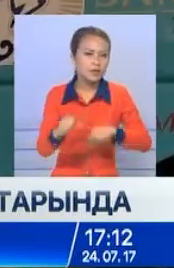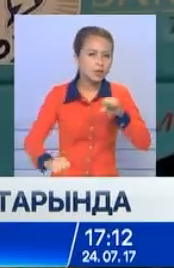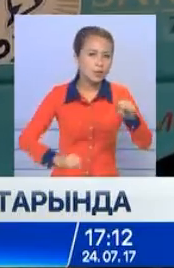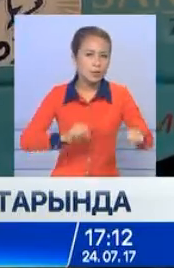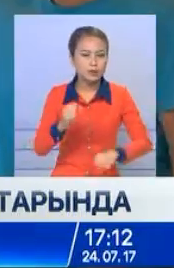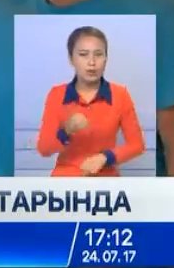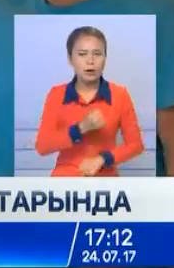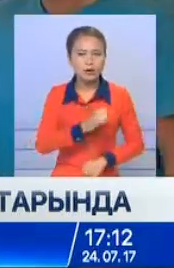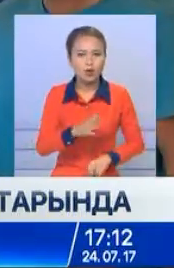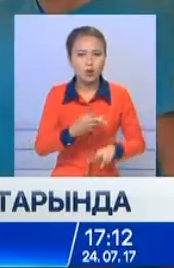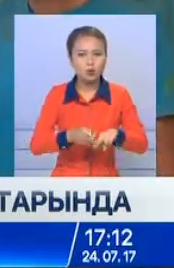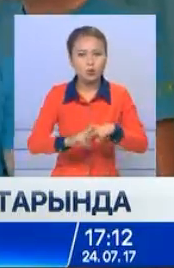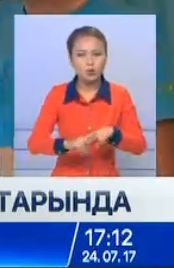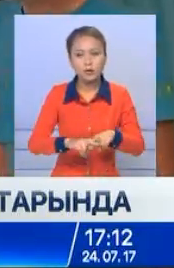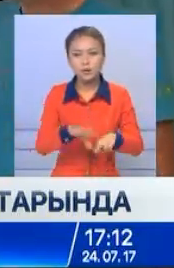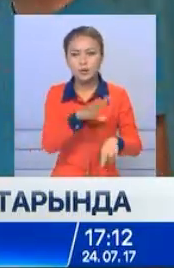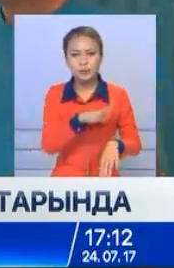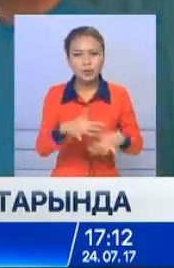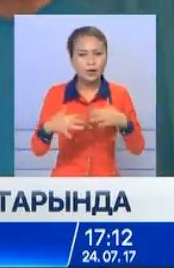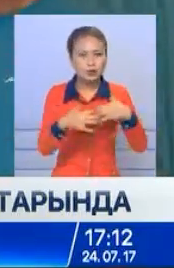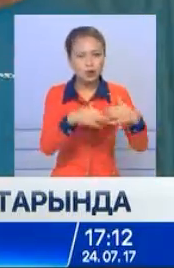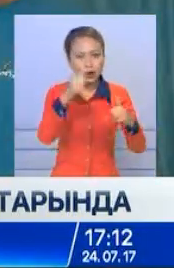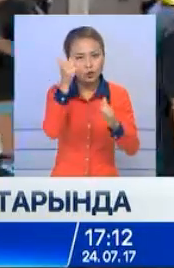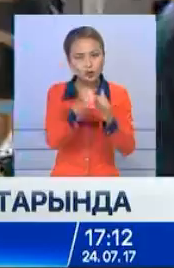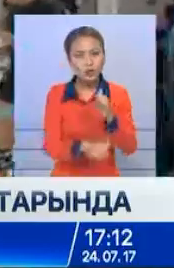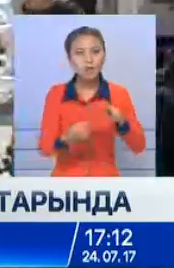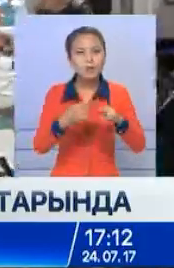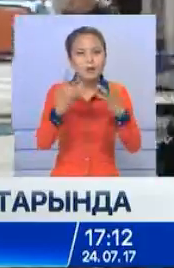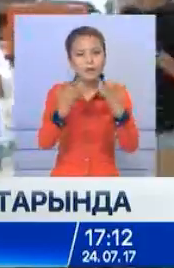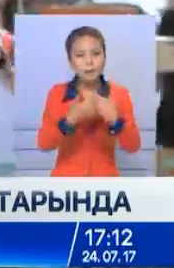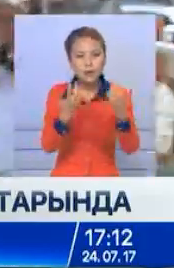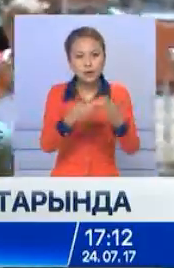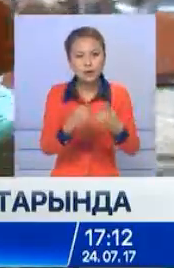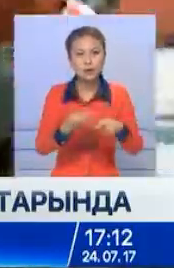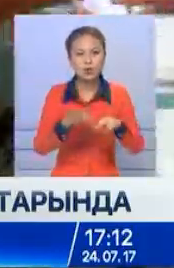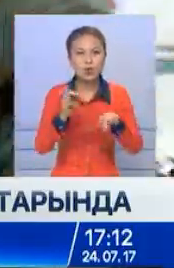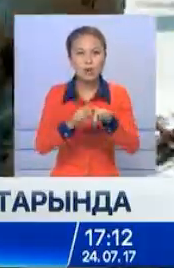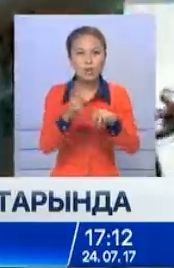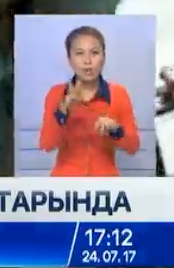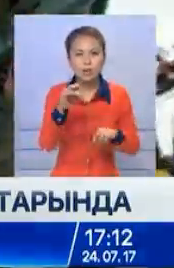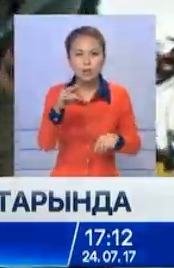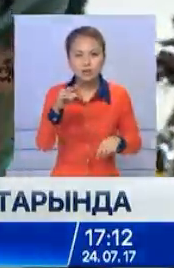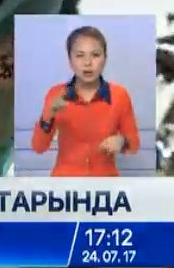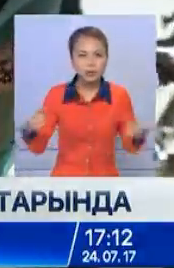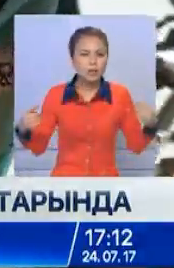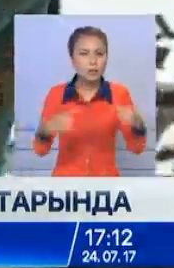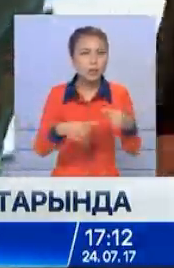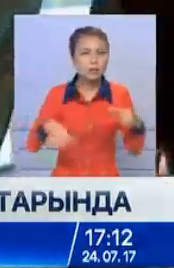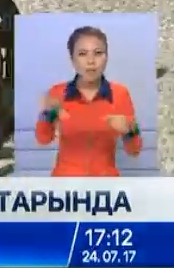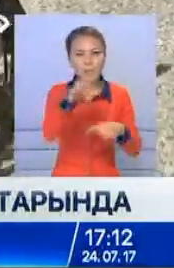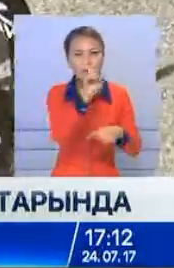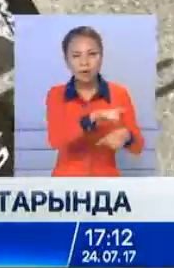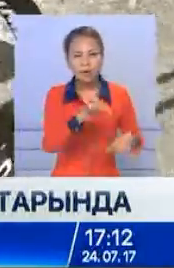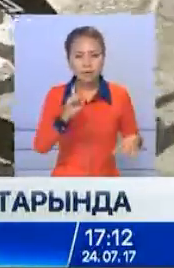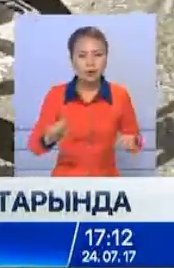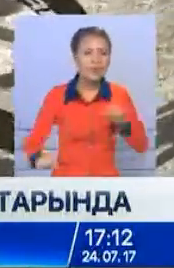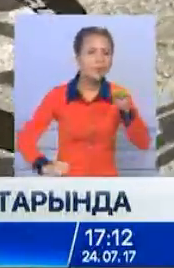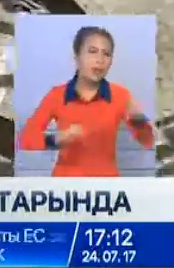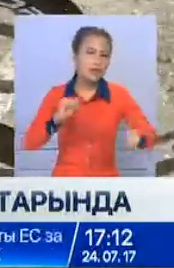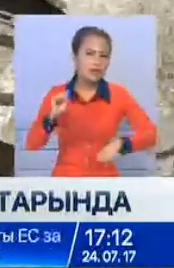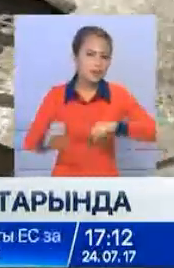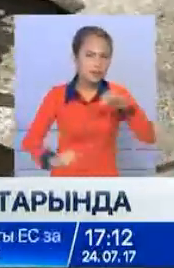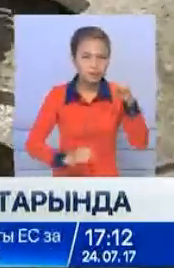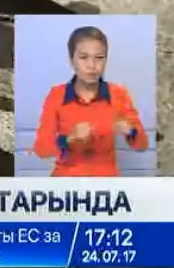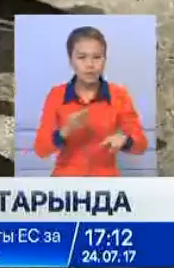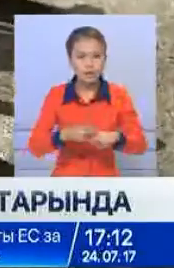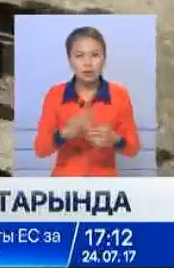аянып қалған жоқ. Күнделікті тартыс әрбір секунд есептеген менеджерлер, спортшыларды суытып жүрген бапкерлер, велосипедті сайлап